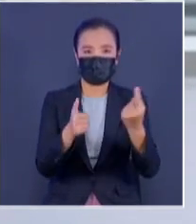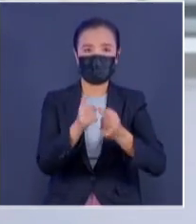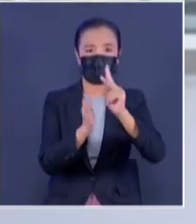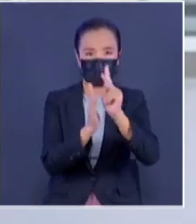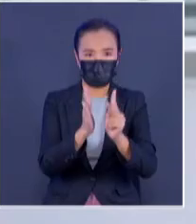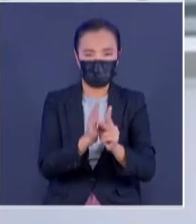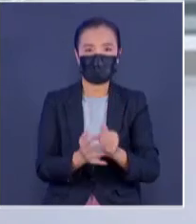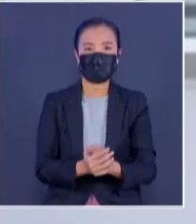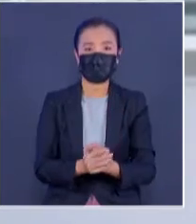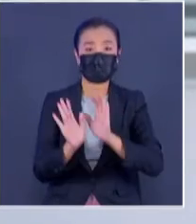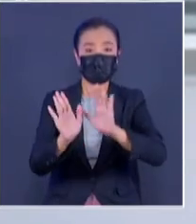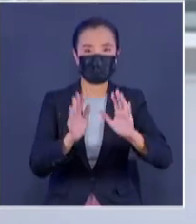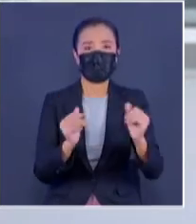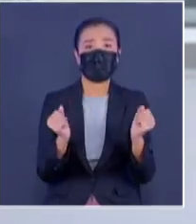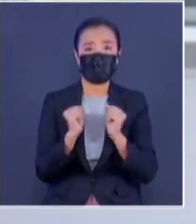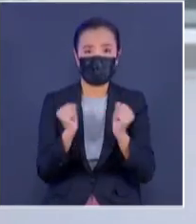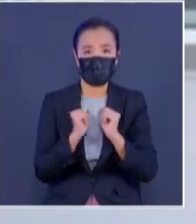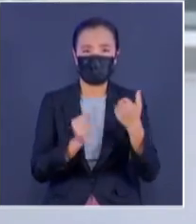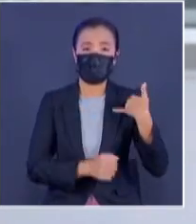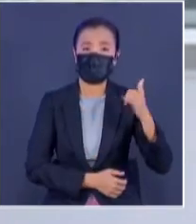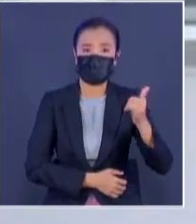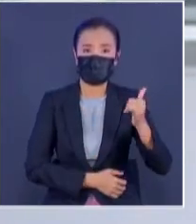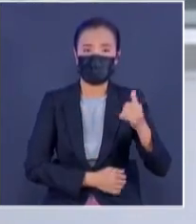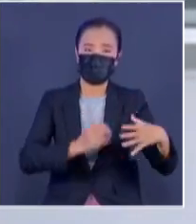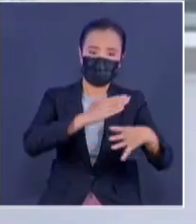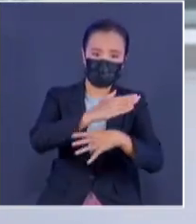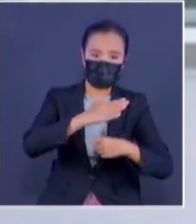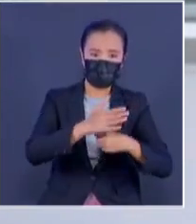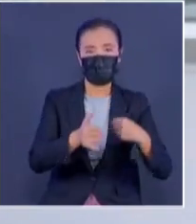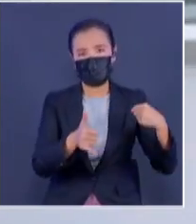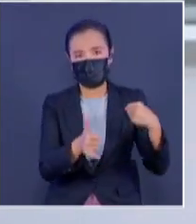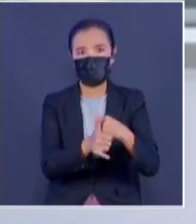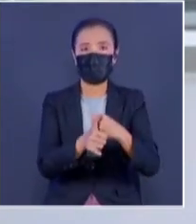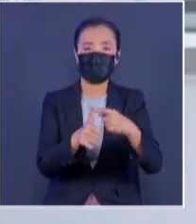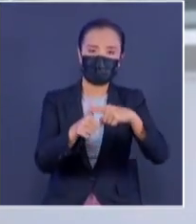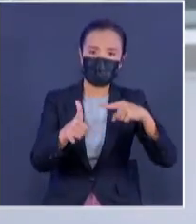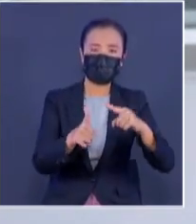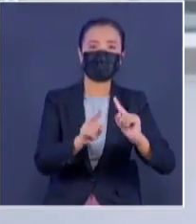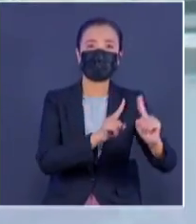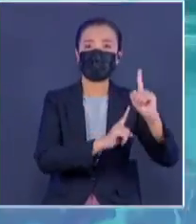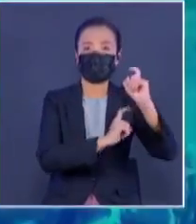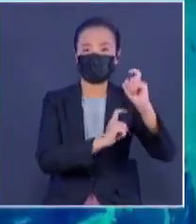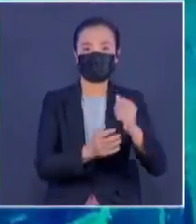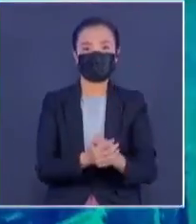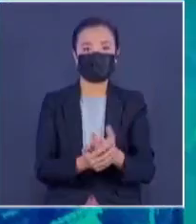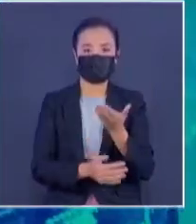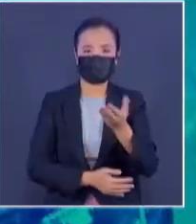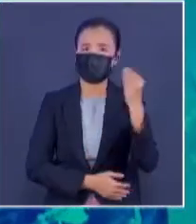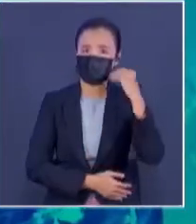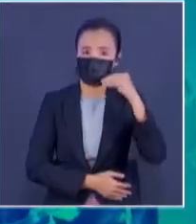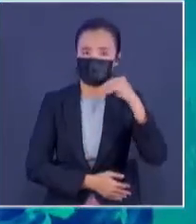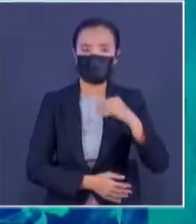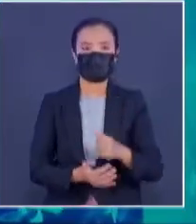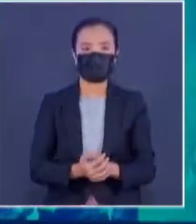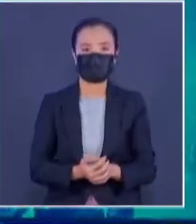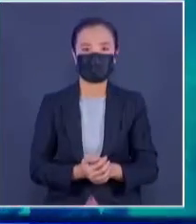ะครับเพราะเนื่องจากว่าเขากลัวว่าอาจจะไปก่อเหตุชิงทรัพย์หรือว่าไปทำร้ายคนอื่นหรือเปล่านะครับ เหตุการณ์แบบนี้เกิดขึ้นบ่อยๆนะคะ